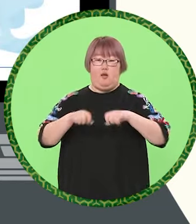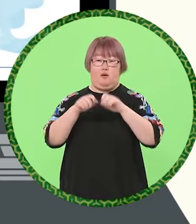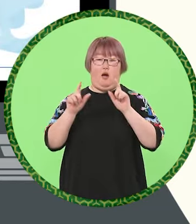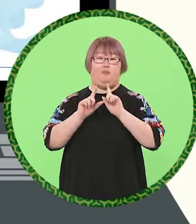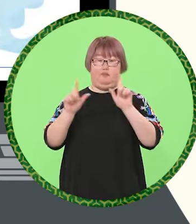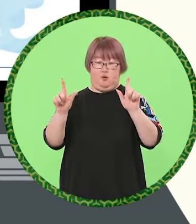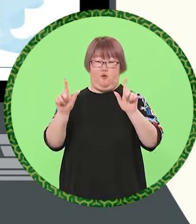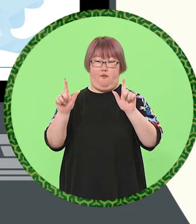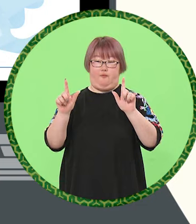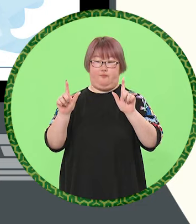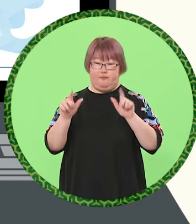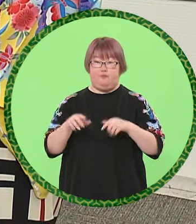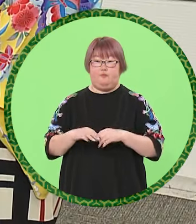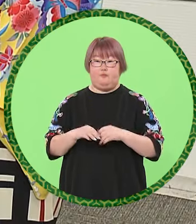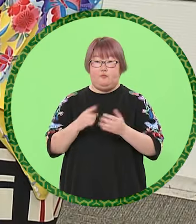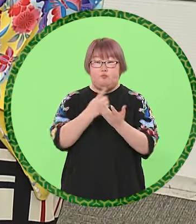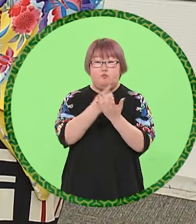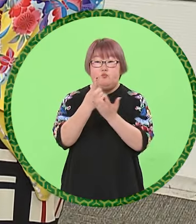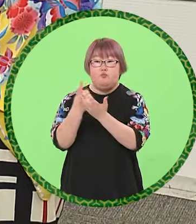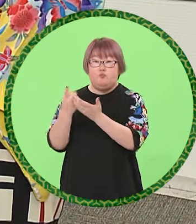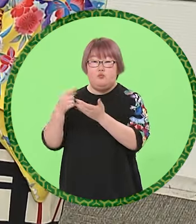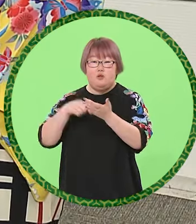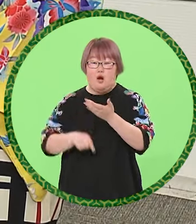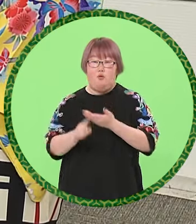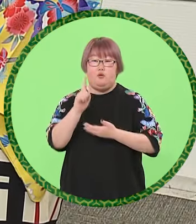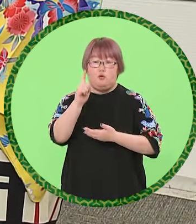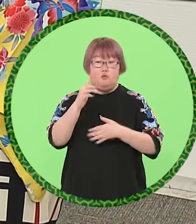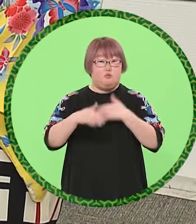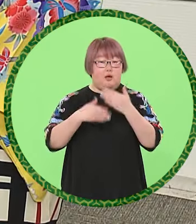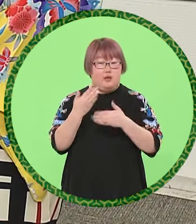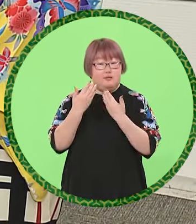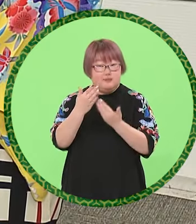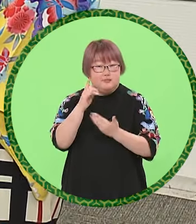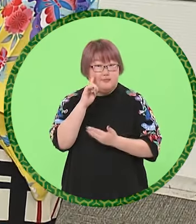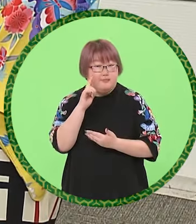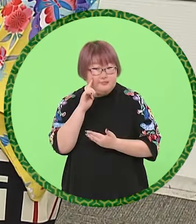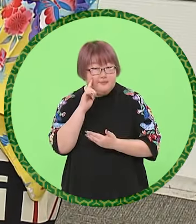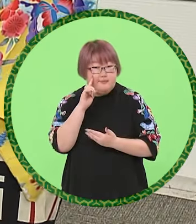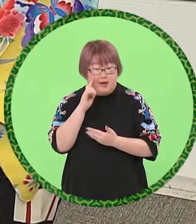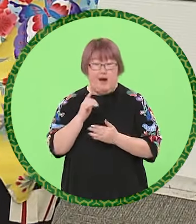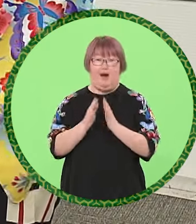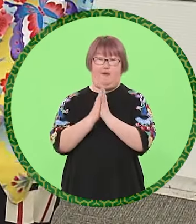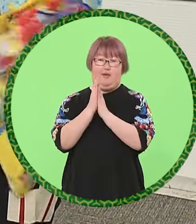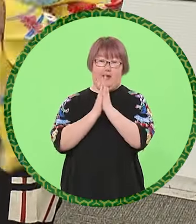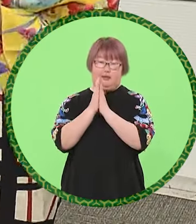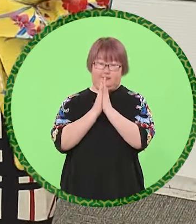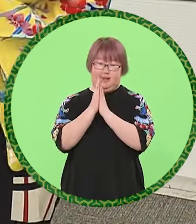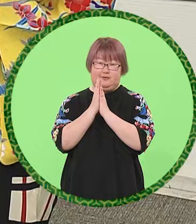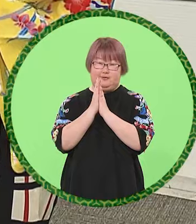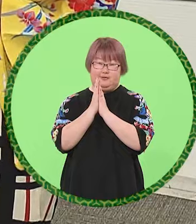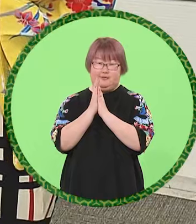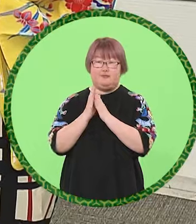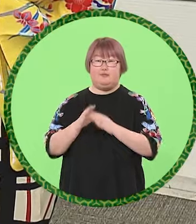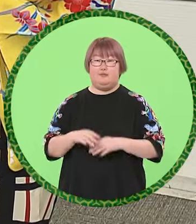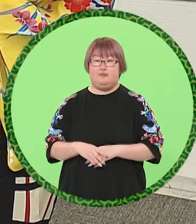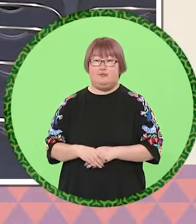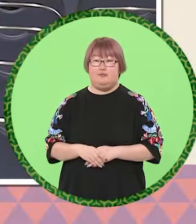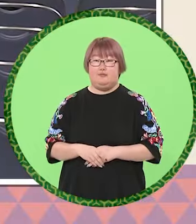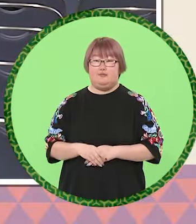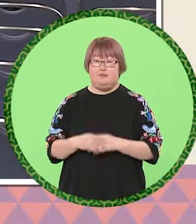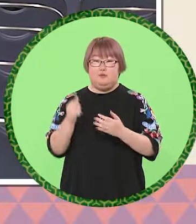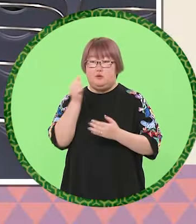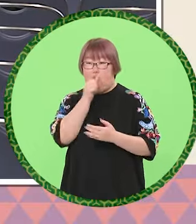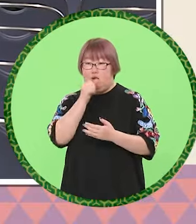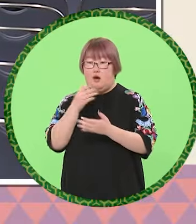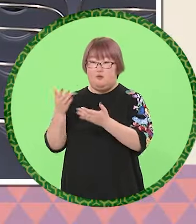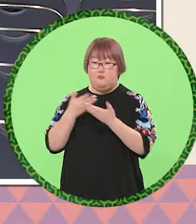成果を発表します。参加する団体の一つに話を聞いてみませんか。 ぜひお願いします。